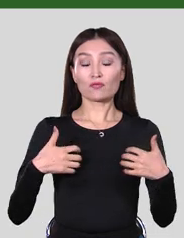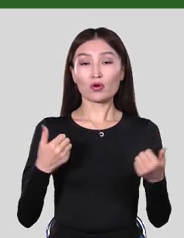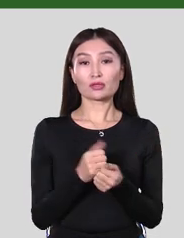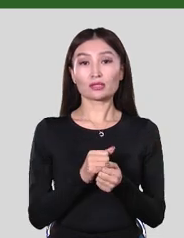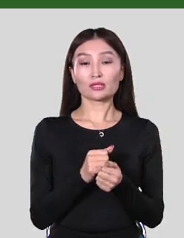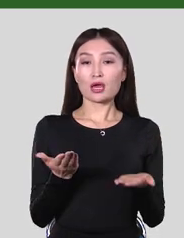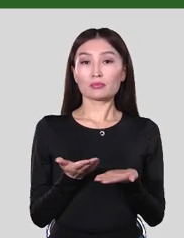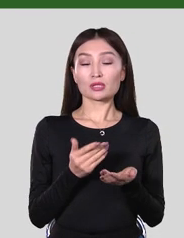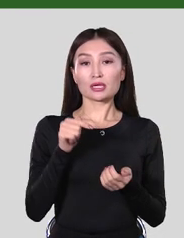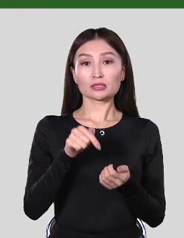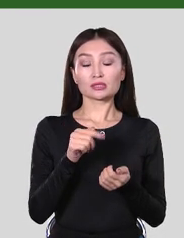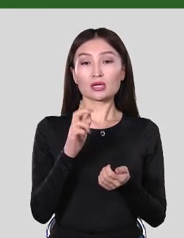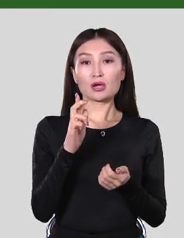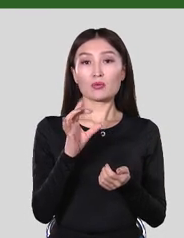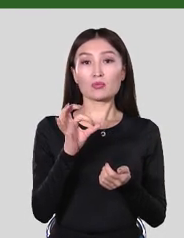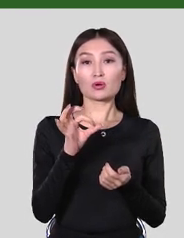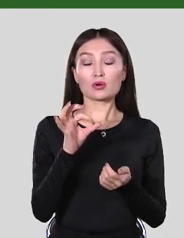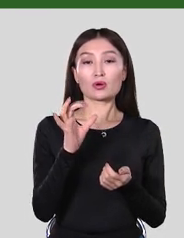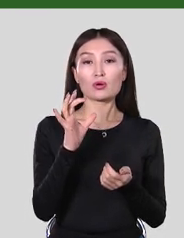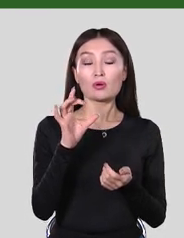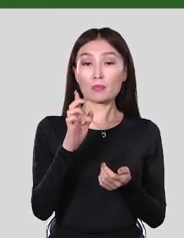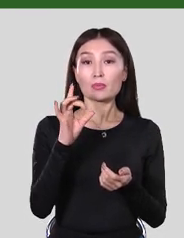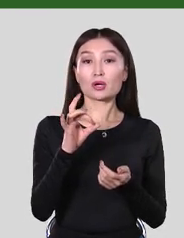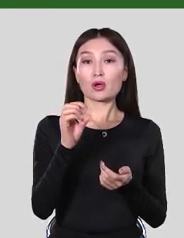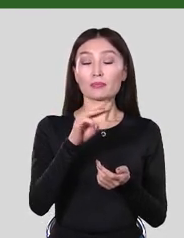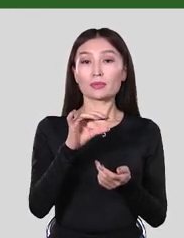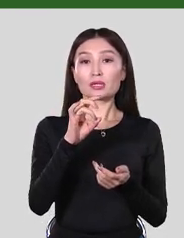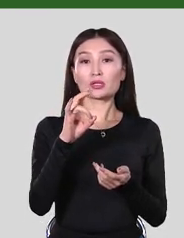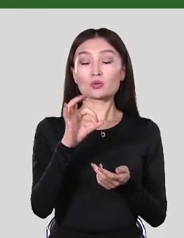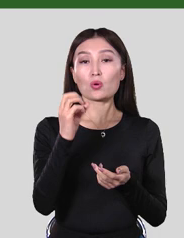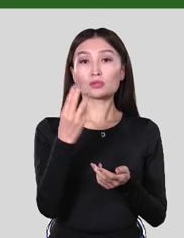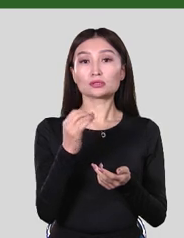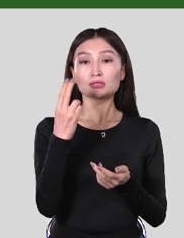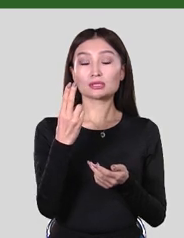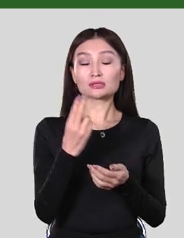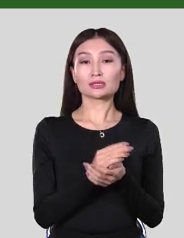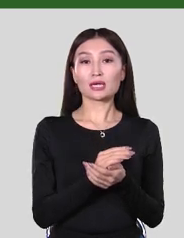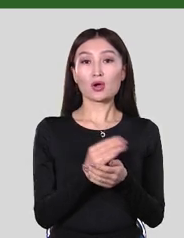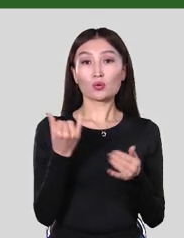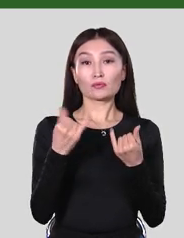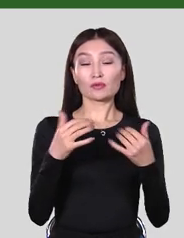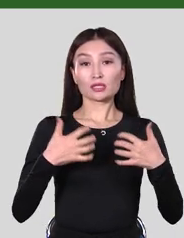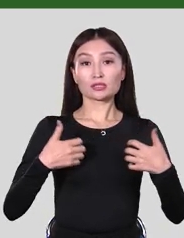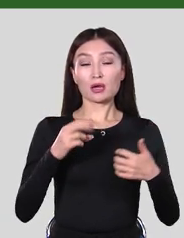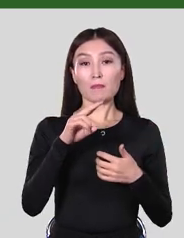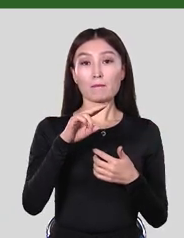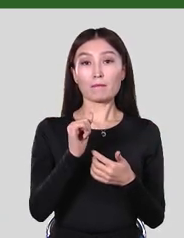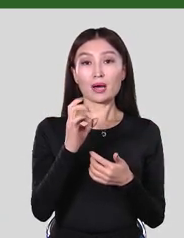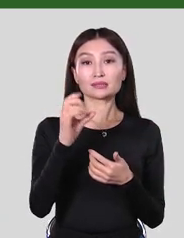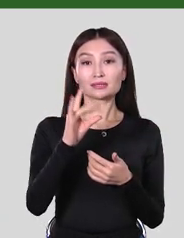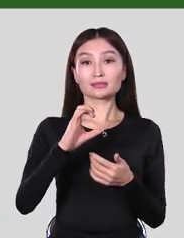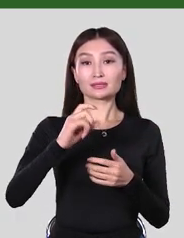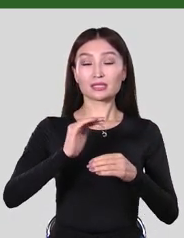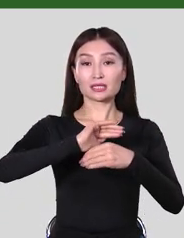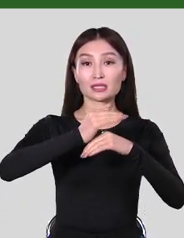саванне. Обитает здесь и броненосец. Удивительное животное покрыто панцирем. Панцирь состоит из